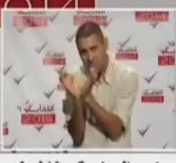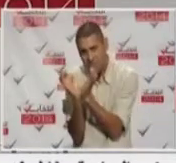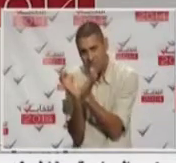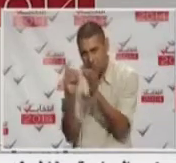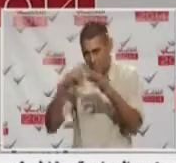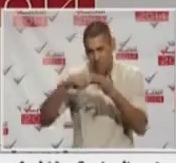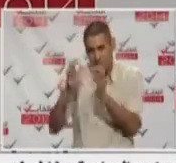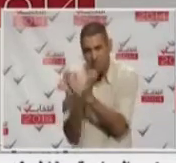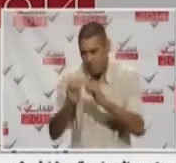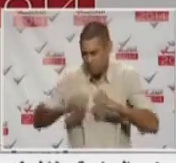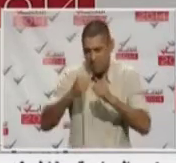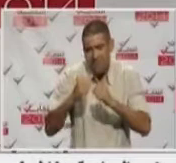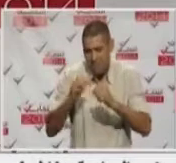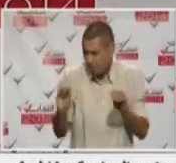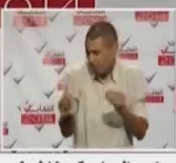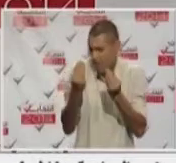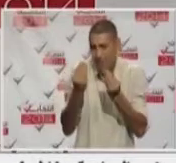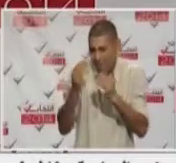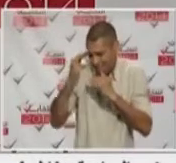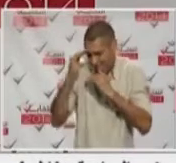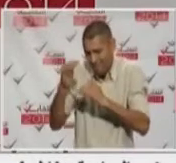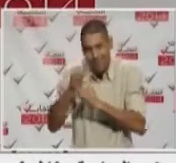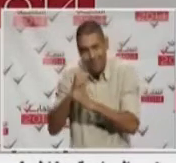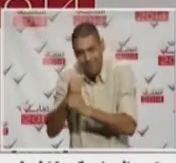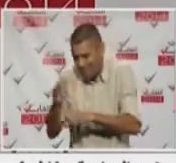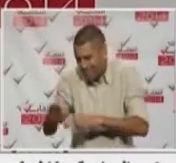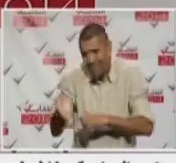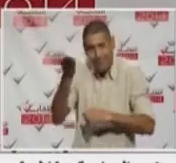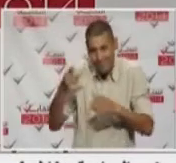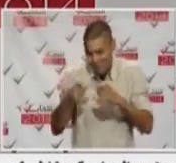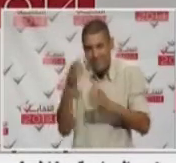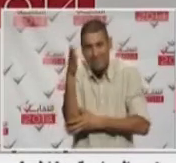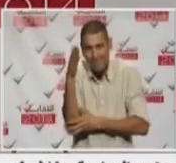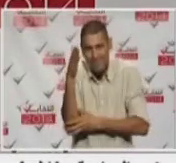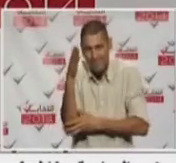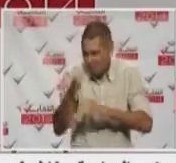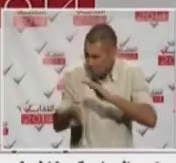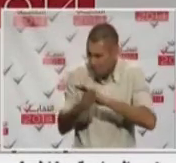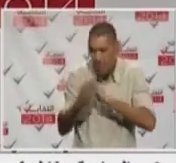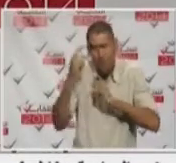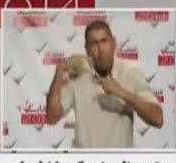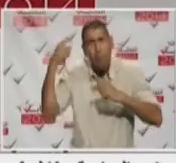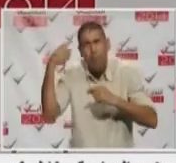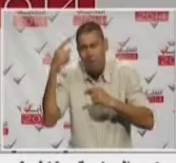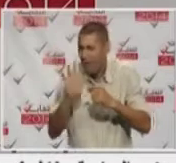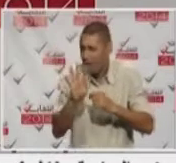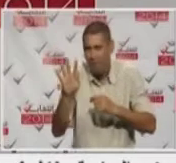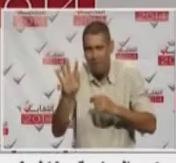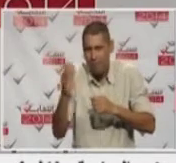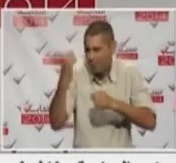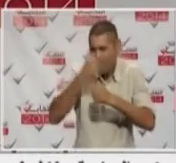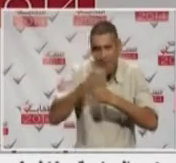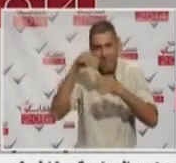منطلق الولاء الدائم لتونس ووفاء منا لدماء شهداء الوطن، وانطلاقا من تطلعات شعبنا ومن أجل إرساء